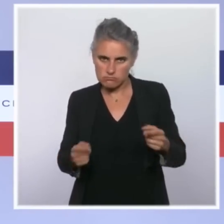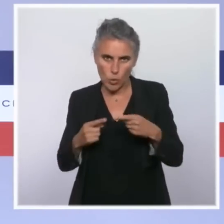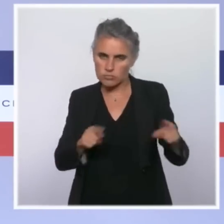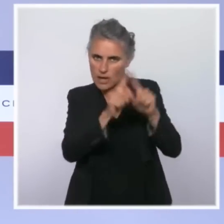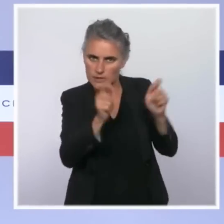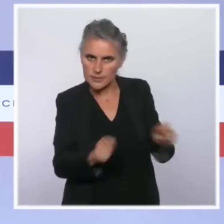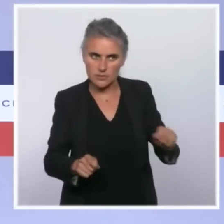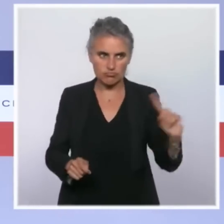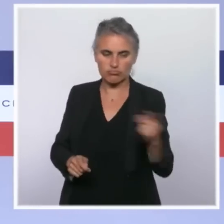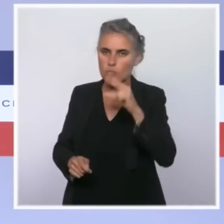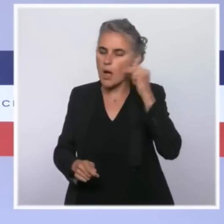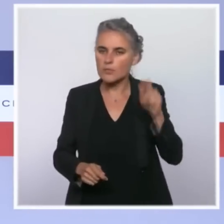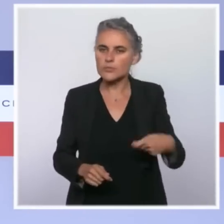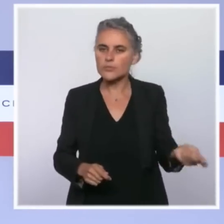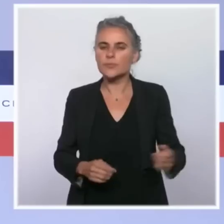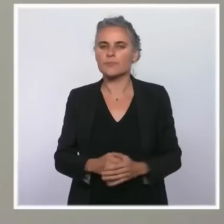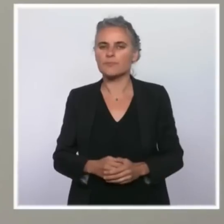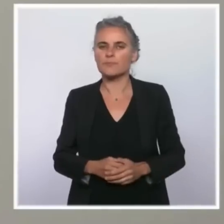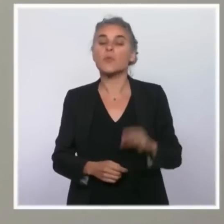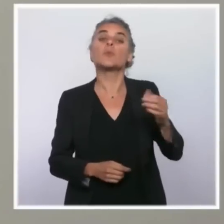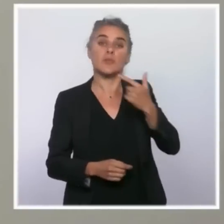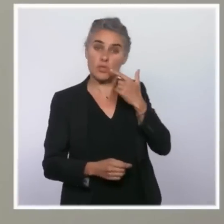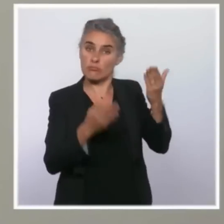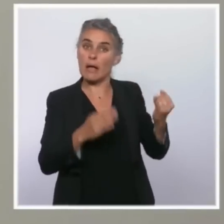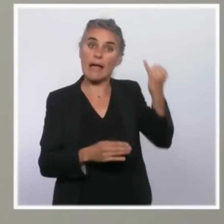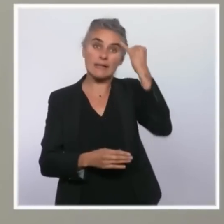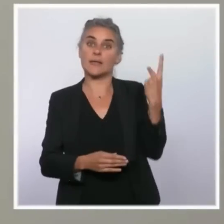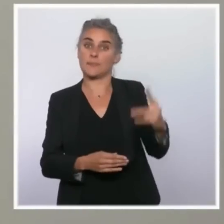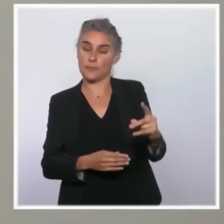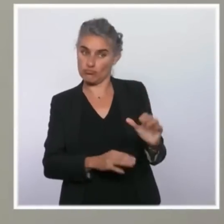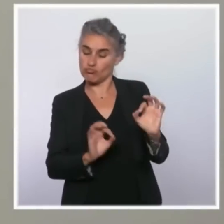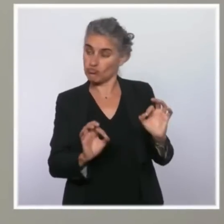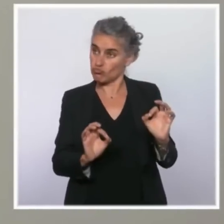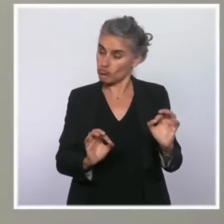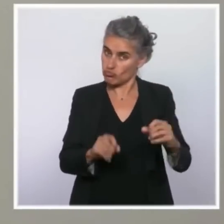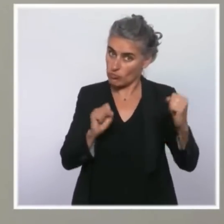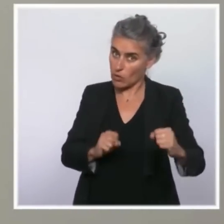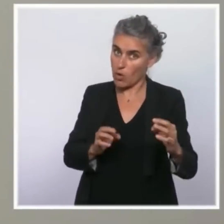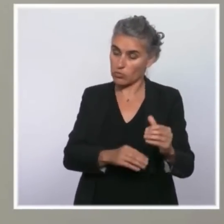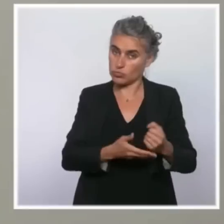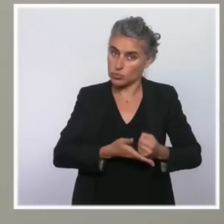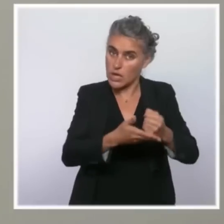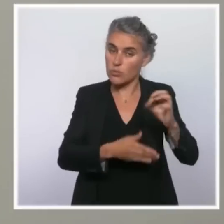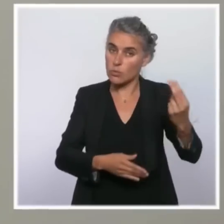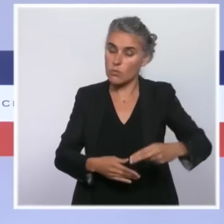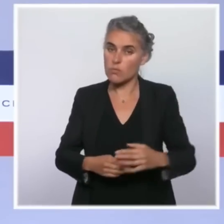qui s'impose à chacun. Bien sûr, mais il a défendu sa position, la position publique qu'il a prise devant Je